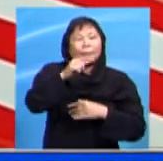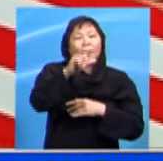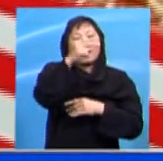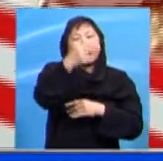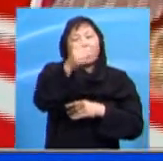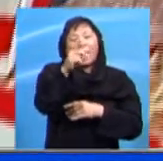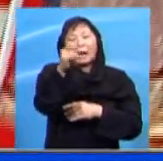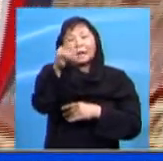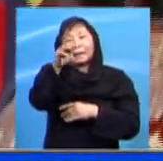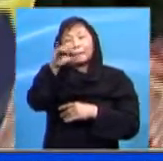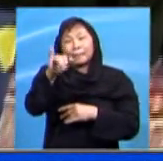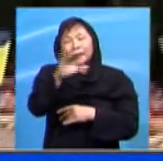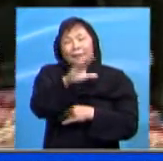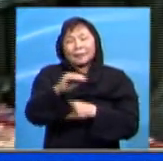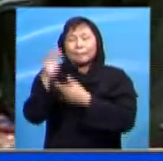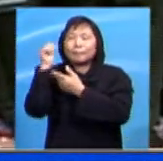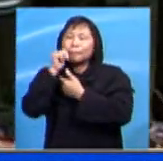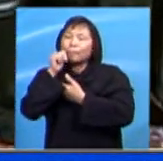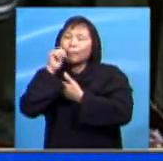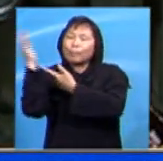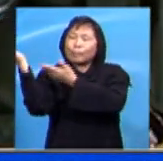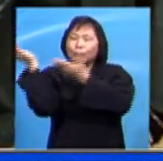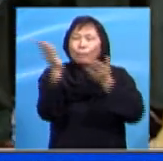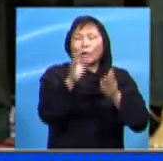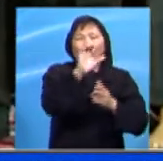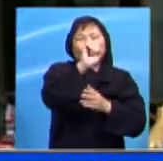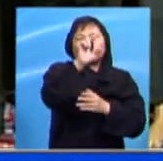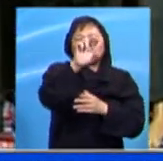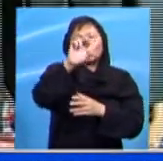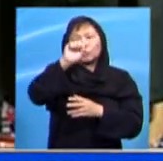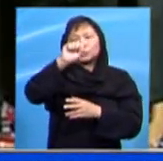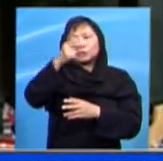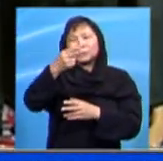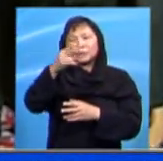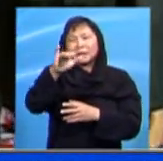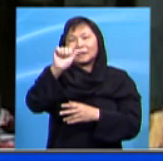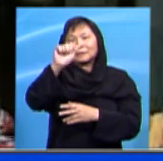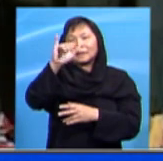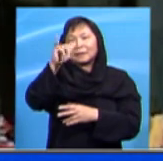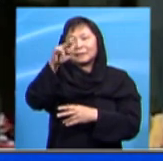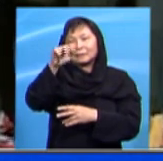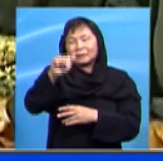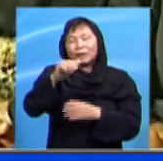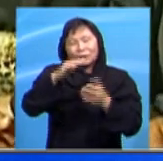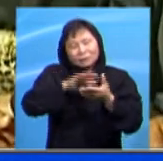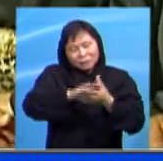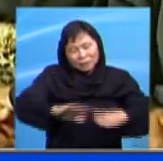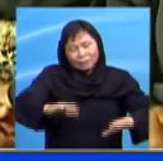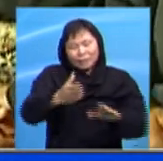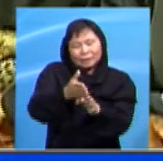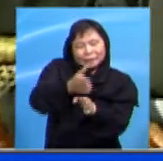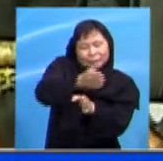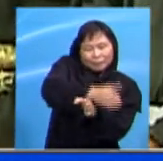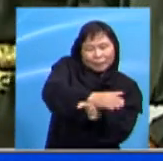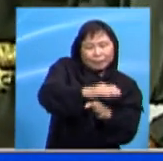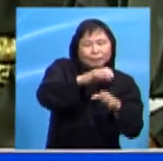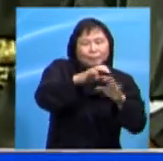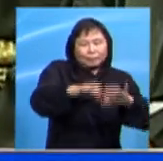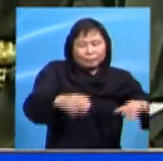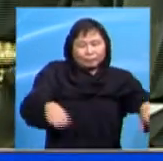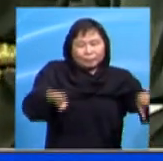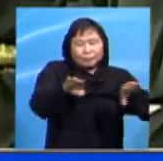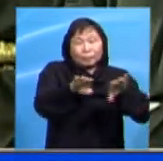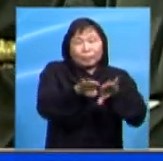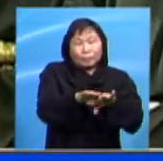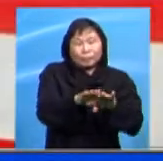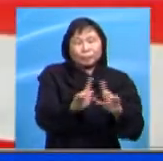Hanafi dan pramugari allahirham Nor shazzana salh selamat dikebumikan bersebelahan di tanah perkuburan Islam Taman selatan